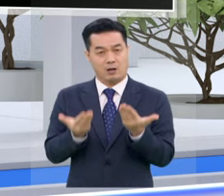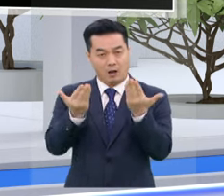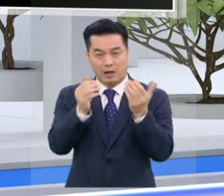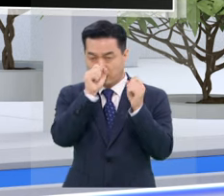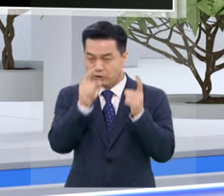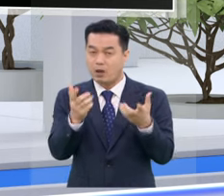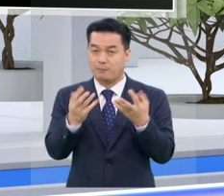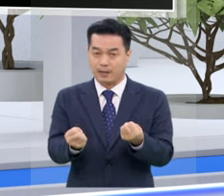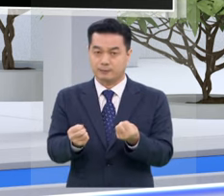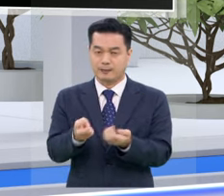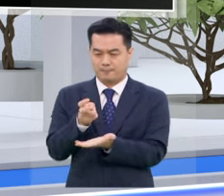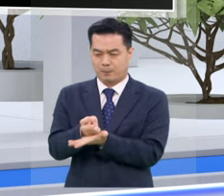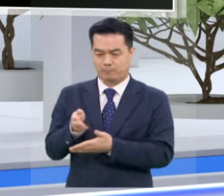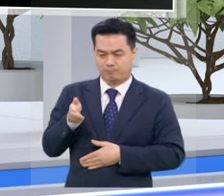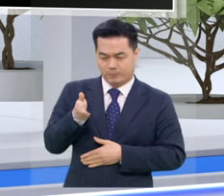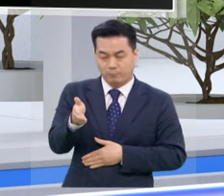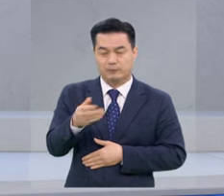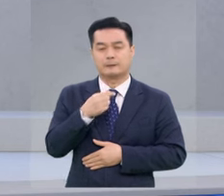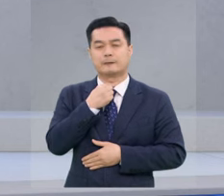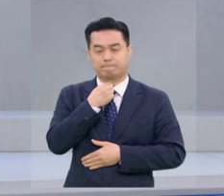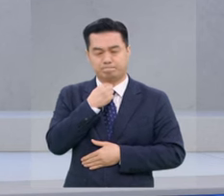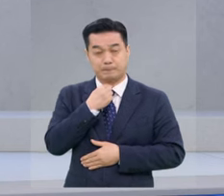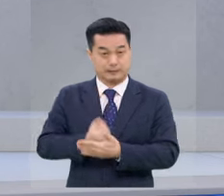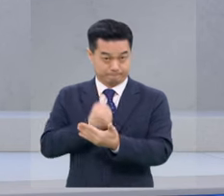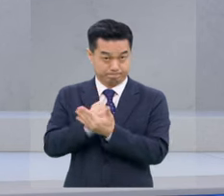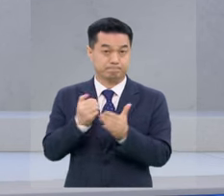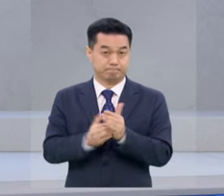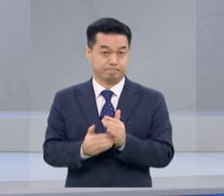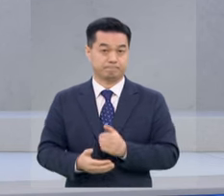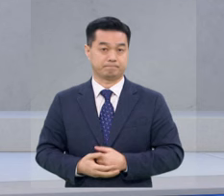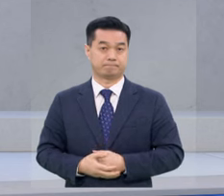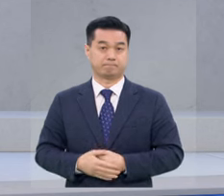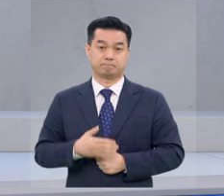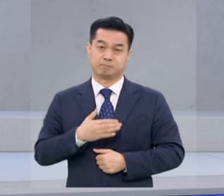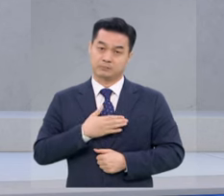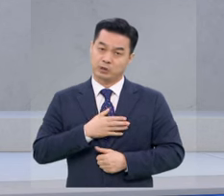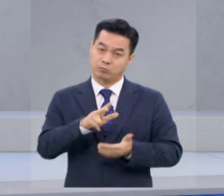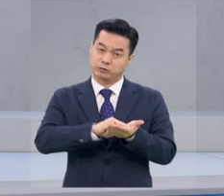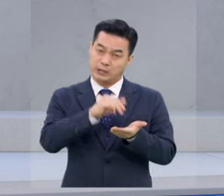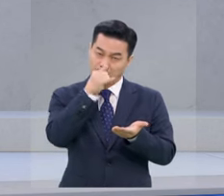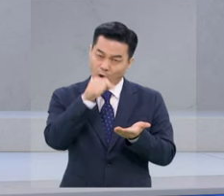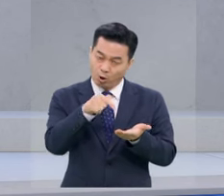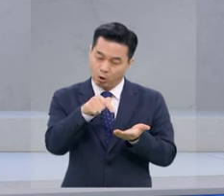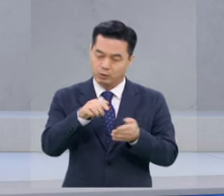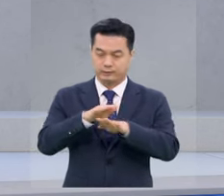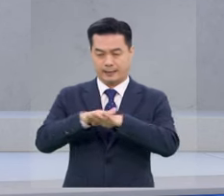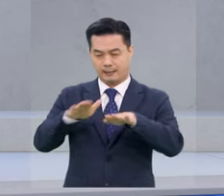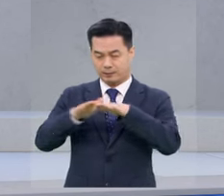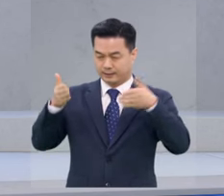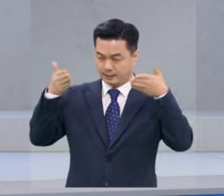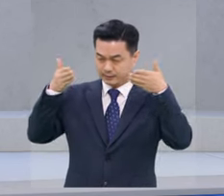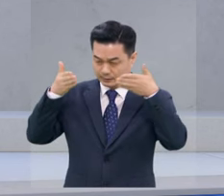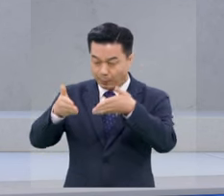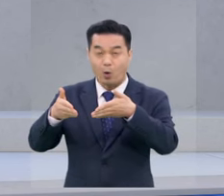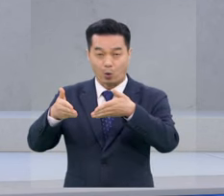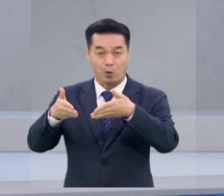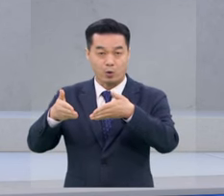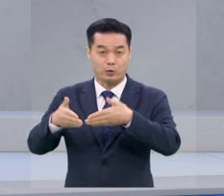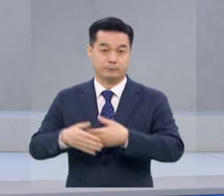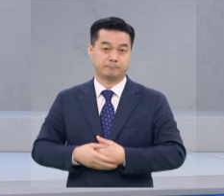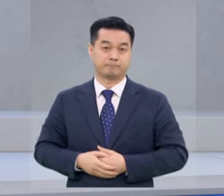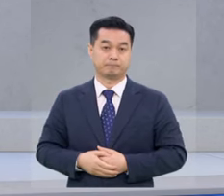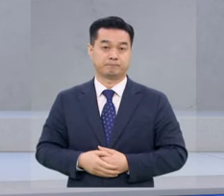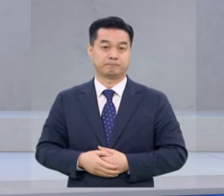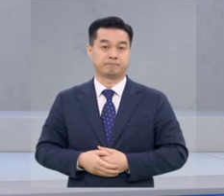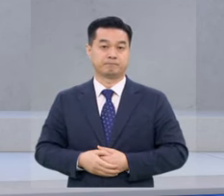법조인의 길을 걷기로 했습니다 저는 문제가 있으면 해결하는데 총력을 기울입니다